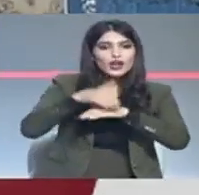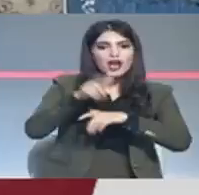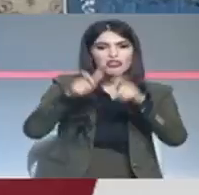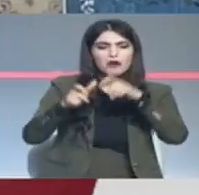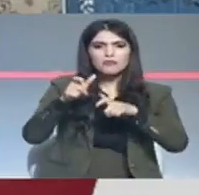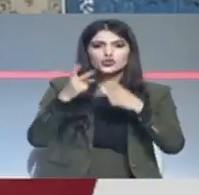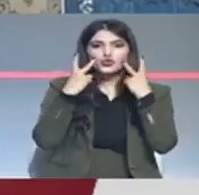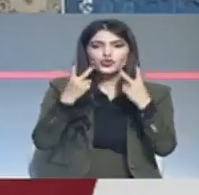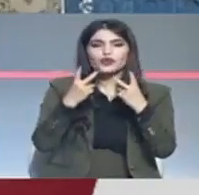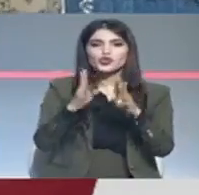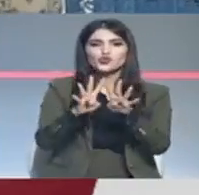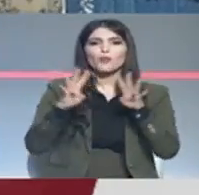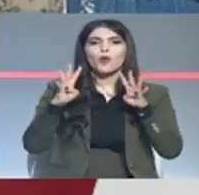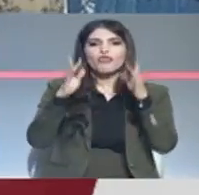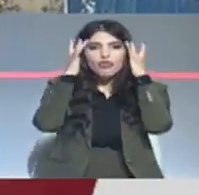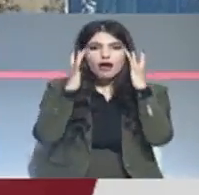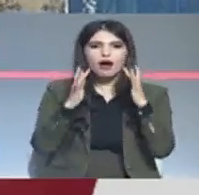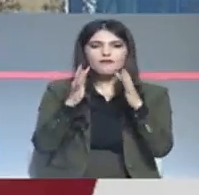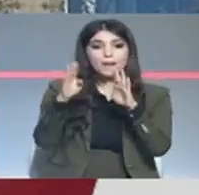اللي هو جمهوري الثقافه